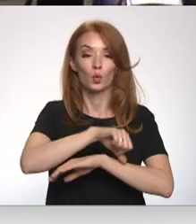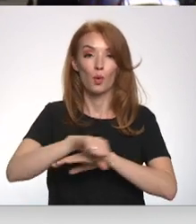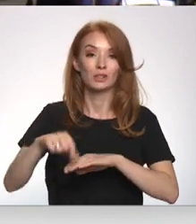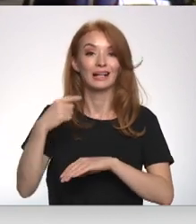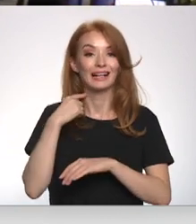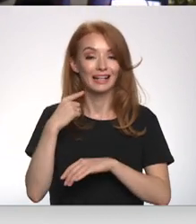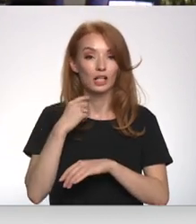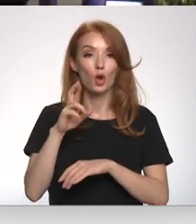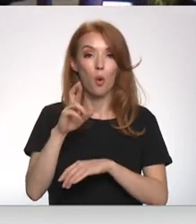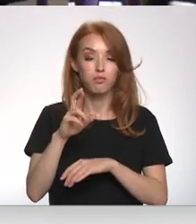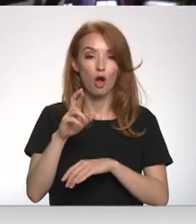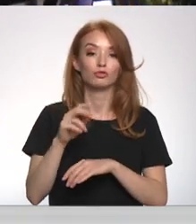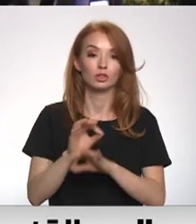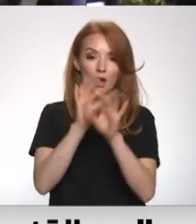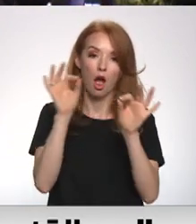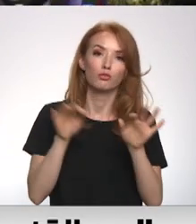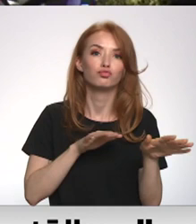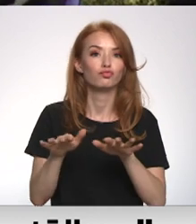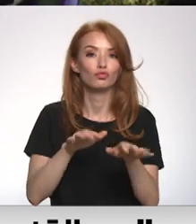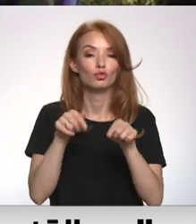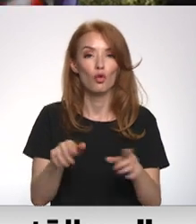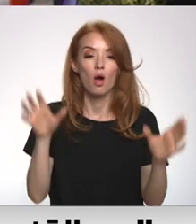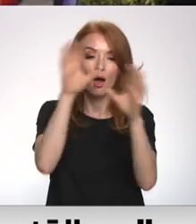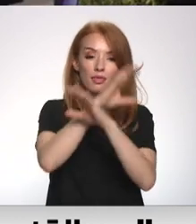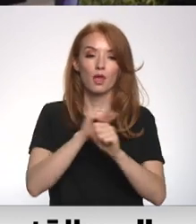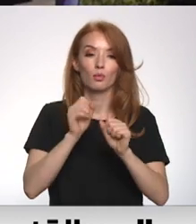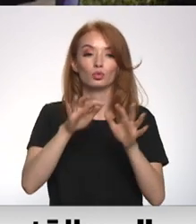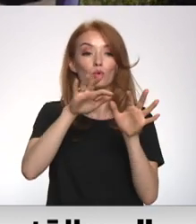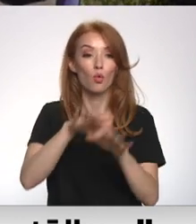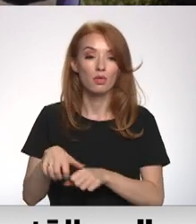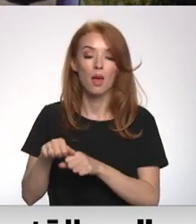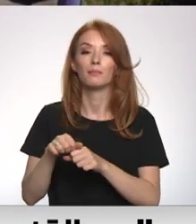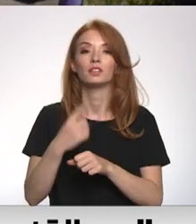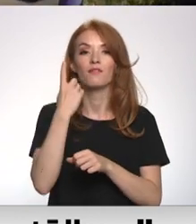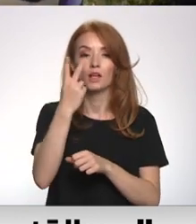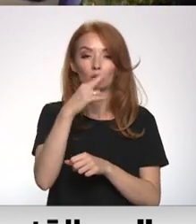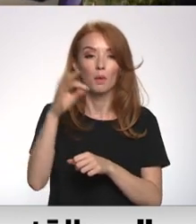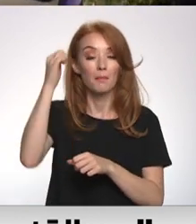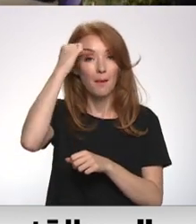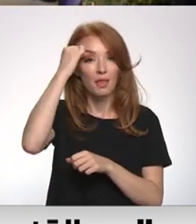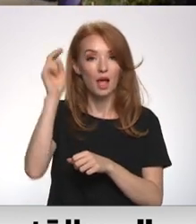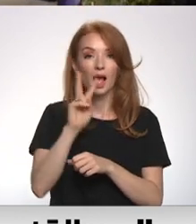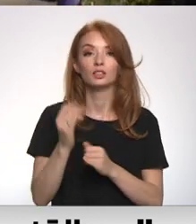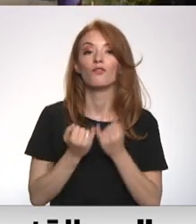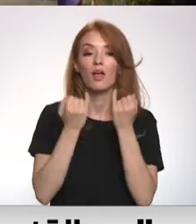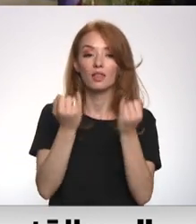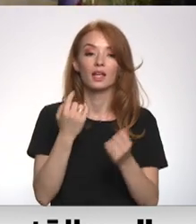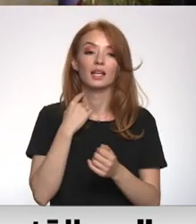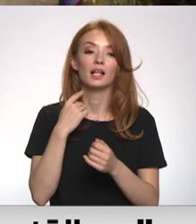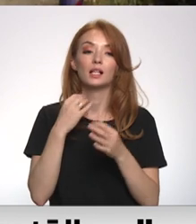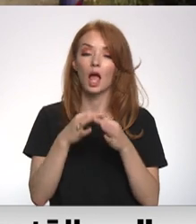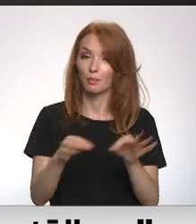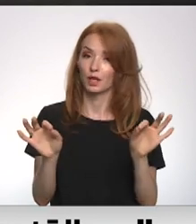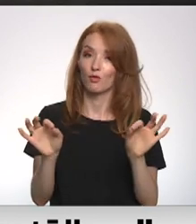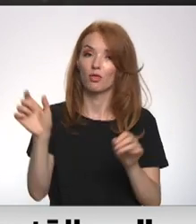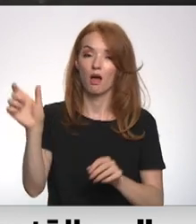Ropažu novada sāks rosība. Šonakt šeit tiks demontēts viens no pieminekļiem, kas veltīts Rīgas